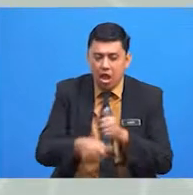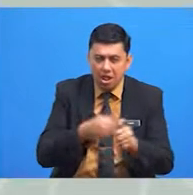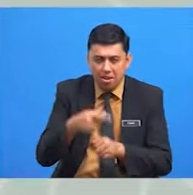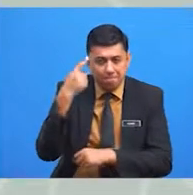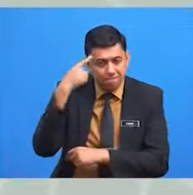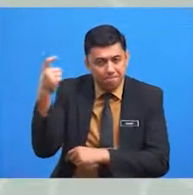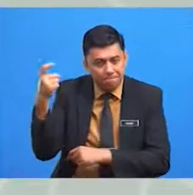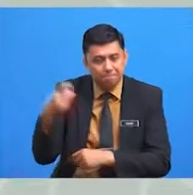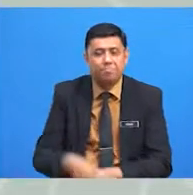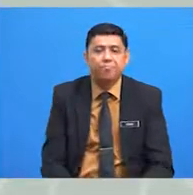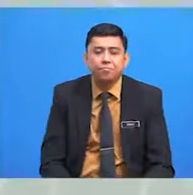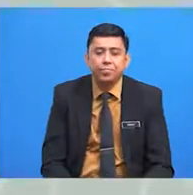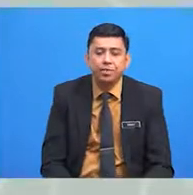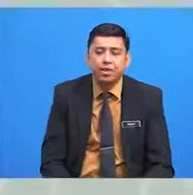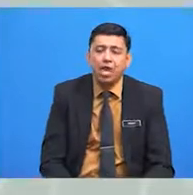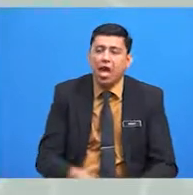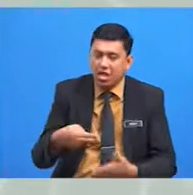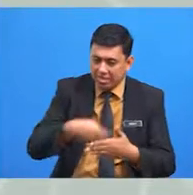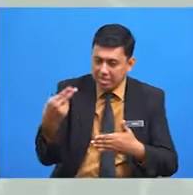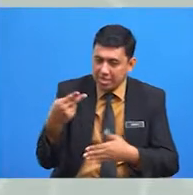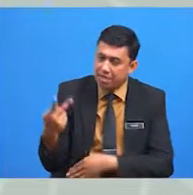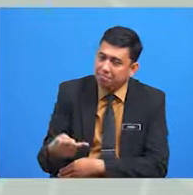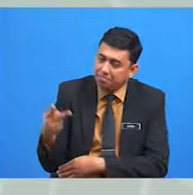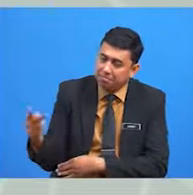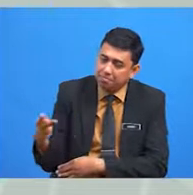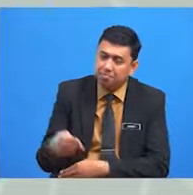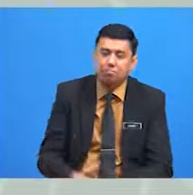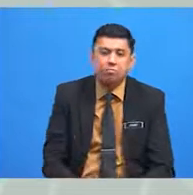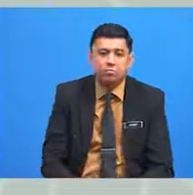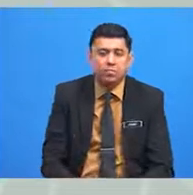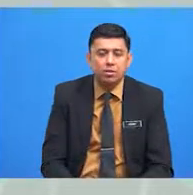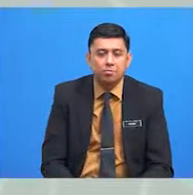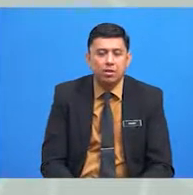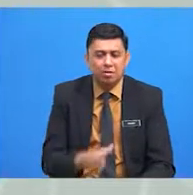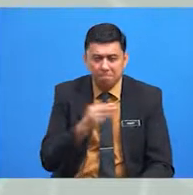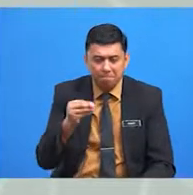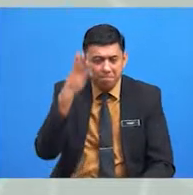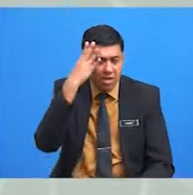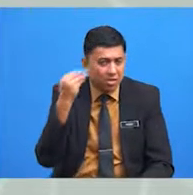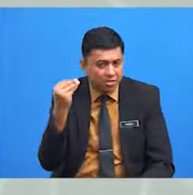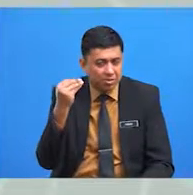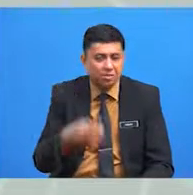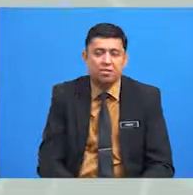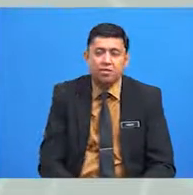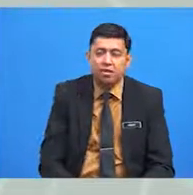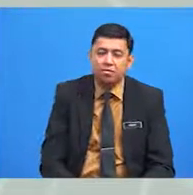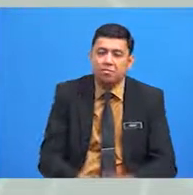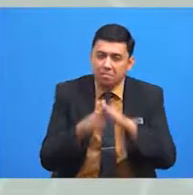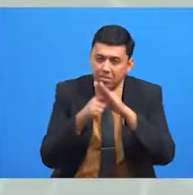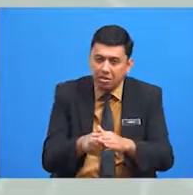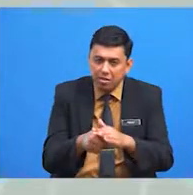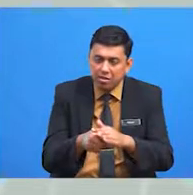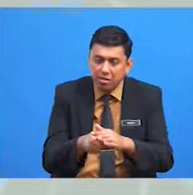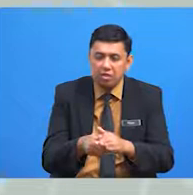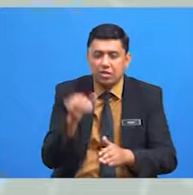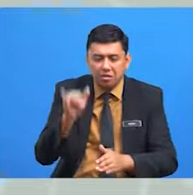menghasilkan karya-karya berdasarkan pengamatan dan pengalaman penindasan yang